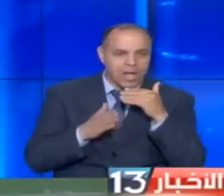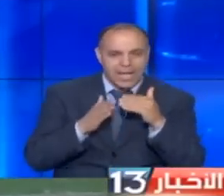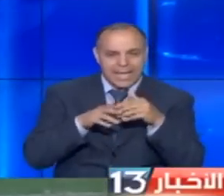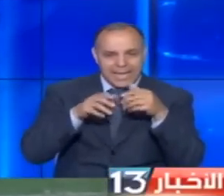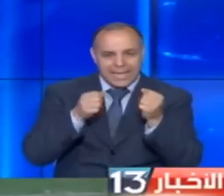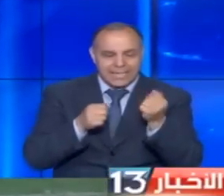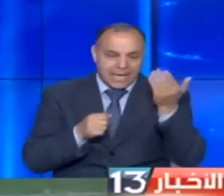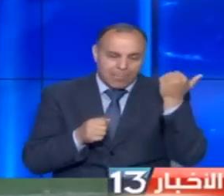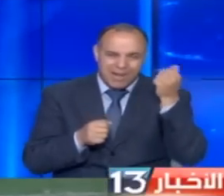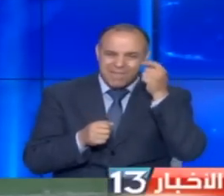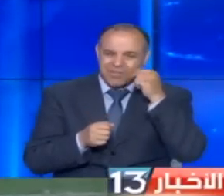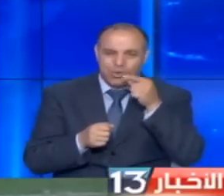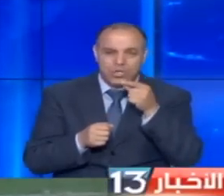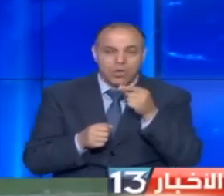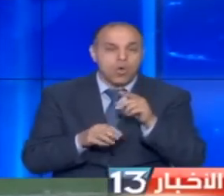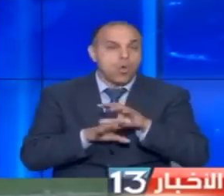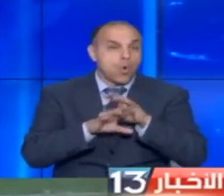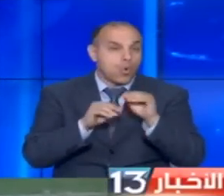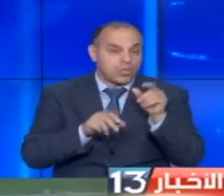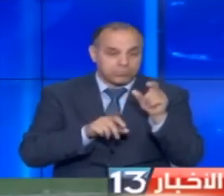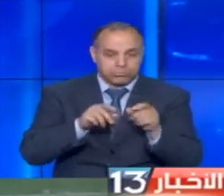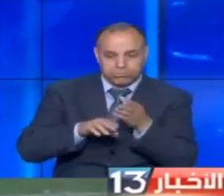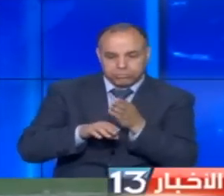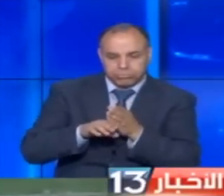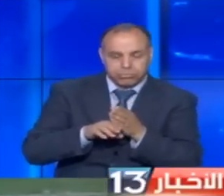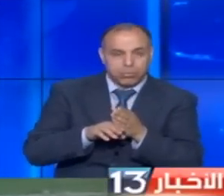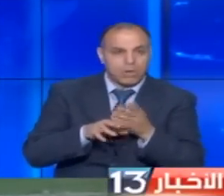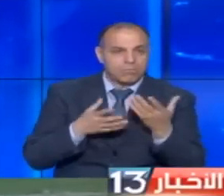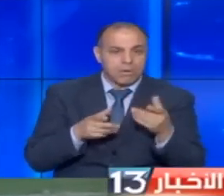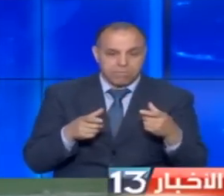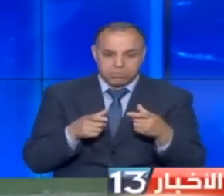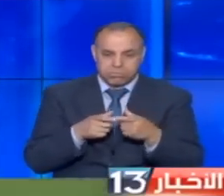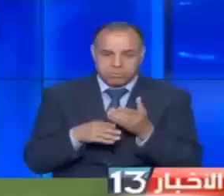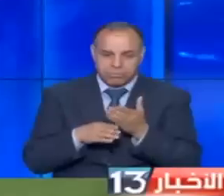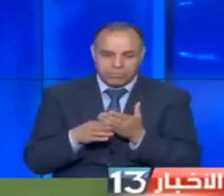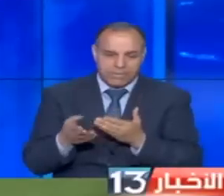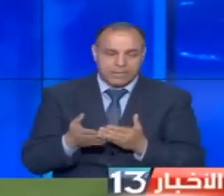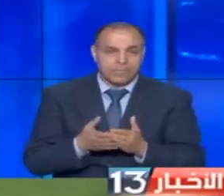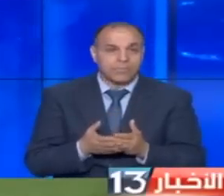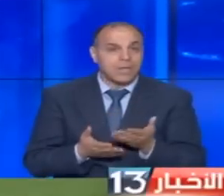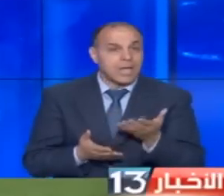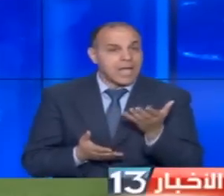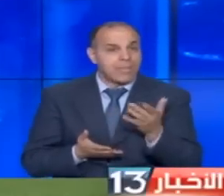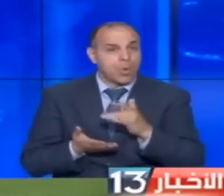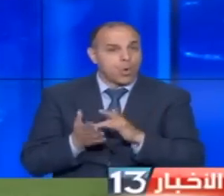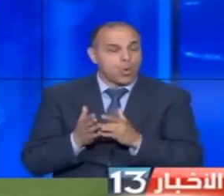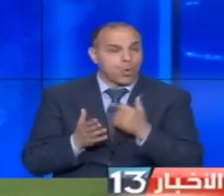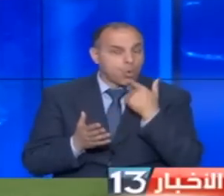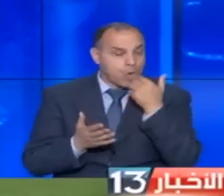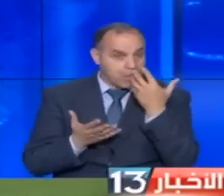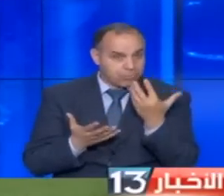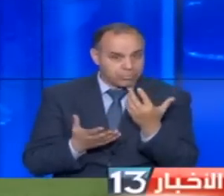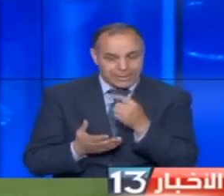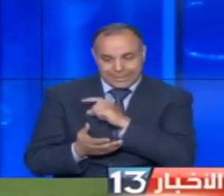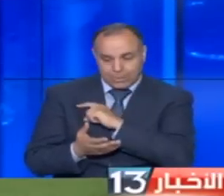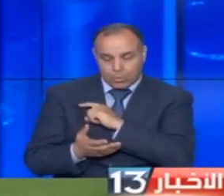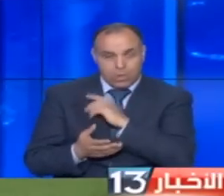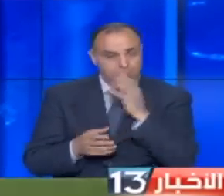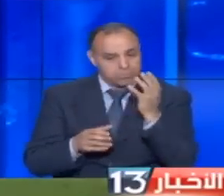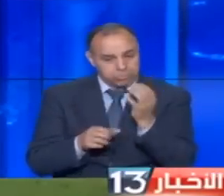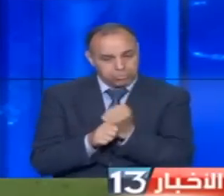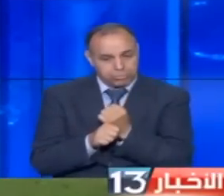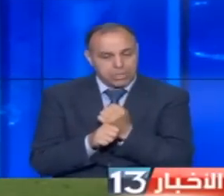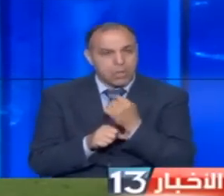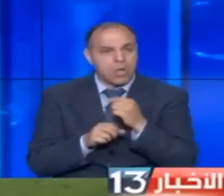خاصه وان جميع العناصر متاحه على ذمه الفنيه الفرنسي كما ستكون كل الظروف ملائمه للنجم لتحقيق التاهل